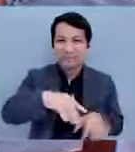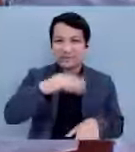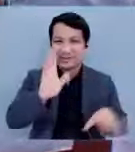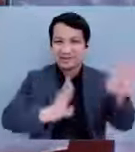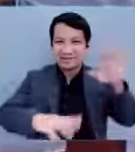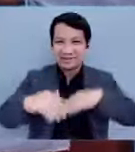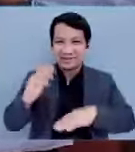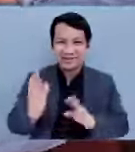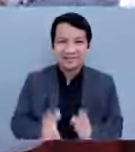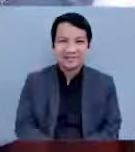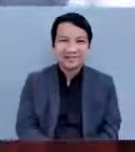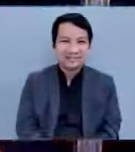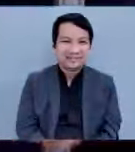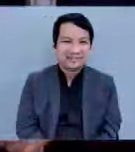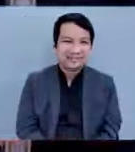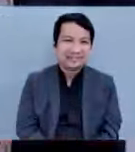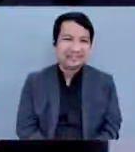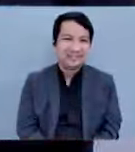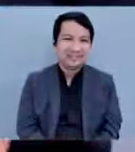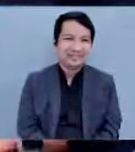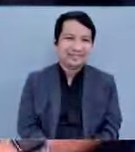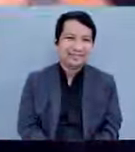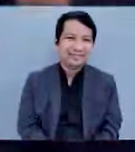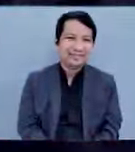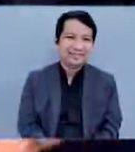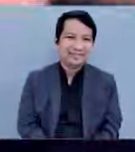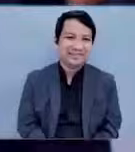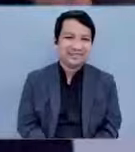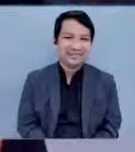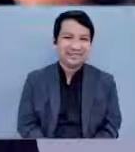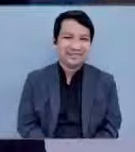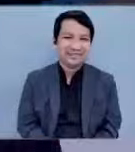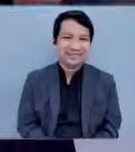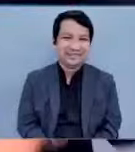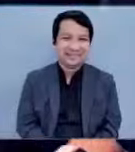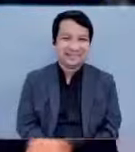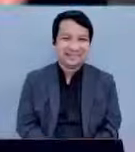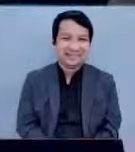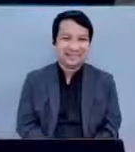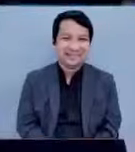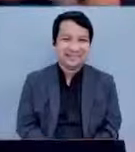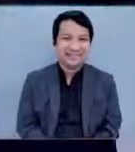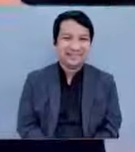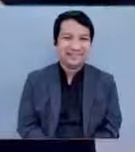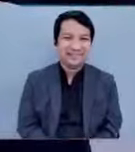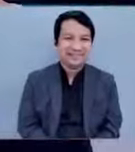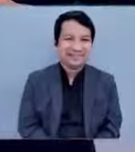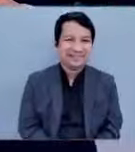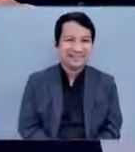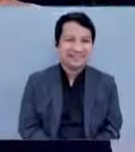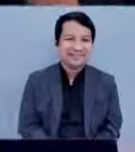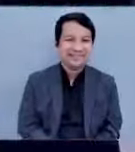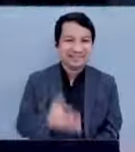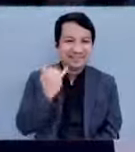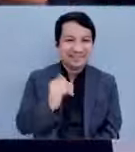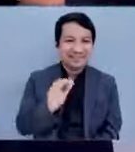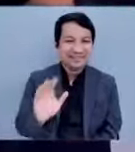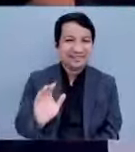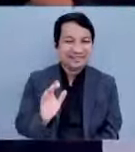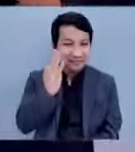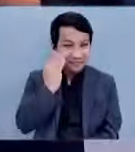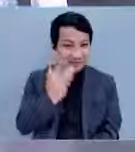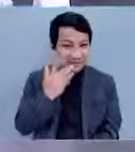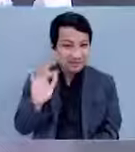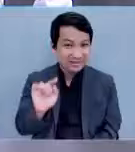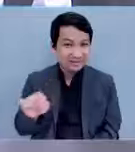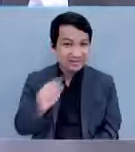pakwis eh. Isang malamang kung ano yung paborito mo eh. Oh, wala. Meron din silang paborito, for sure. Sila mga nanonood